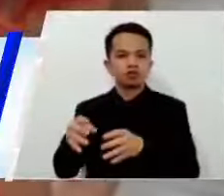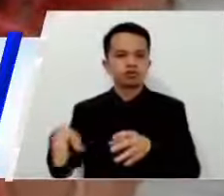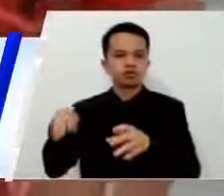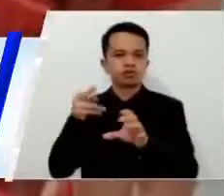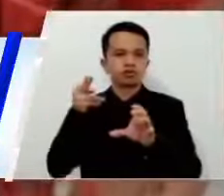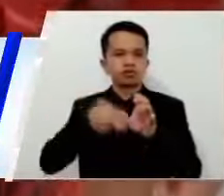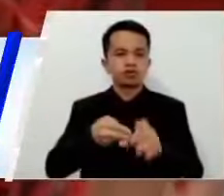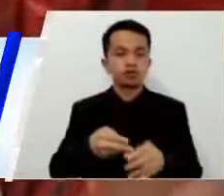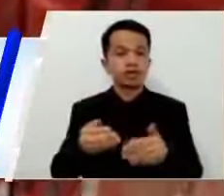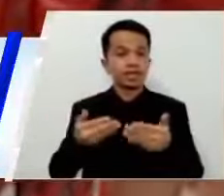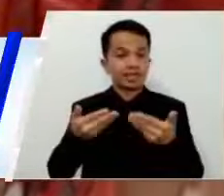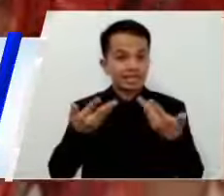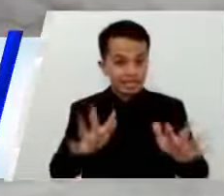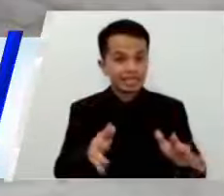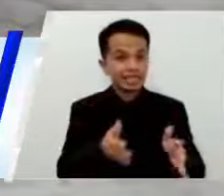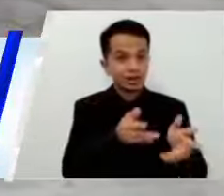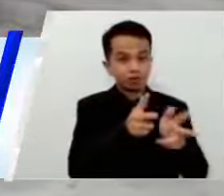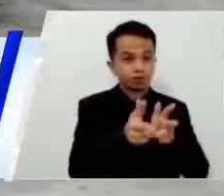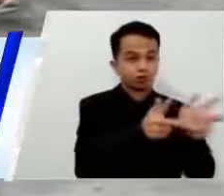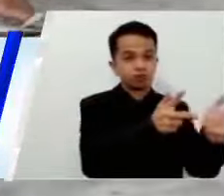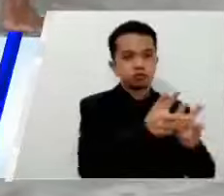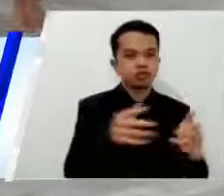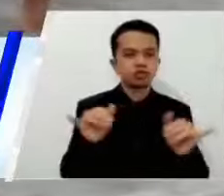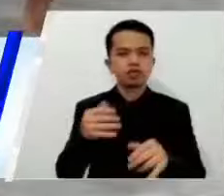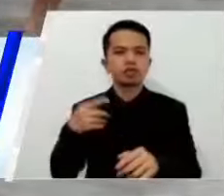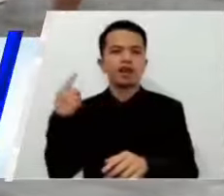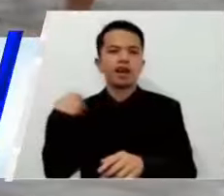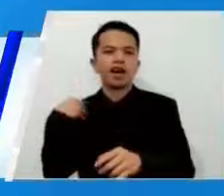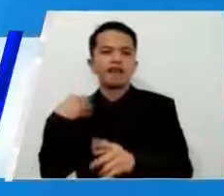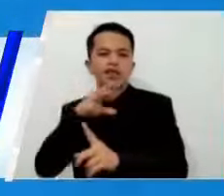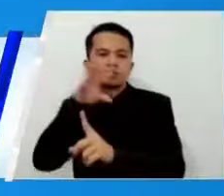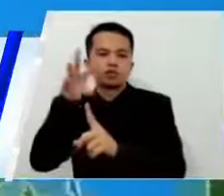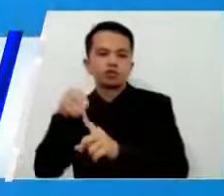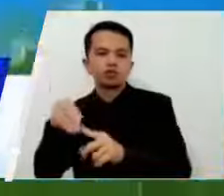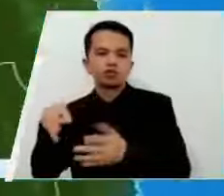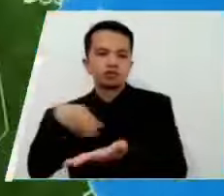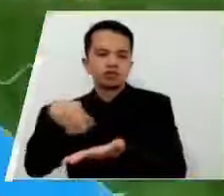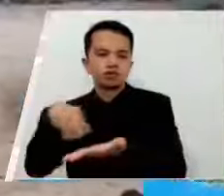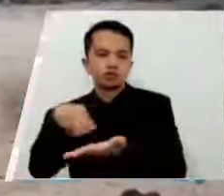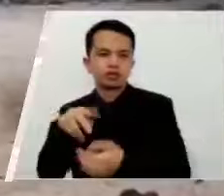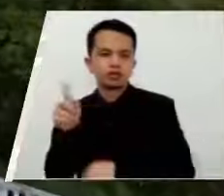Pagkatapos ng karera, nag-perform ang mga kalahok ng kanilang tradisyonal na sayaw.